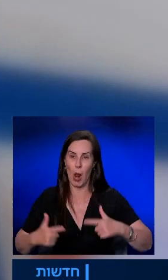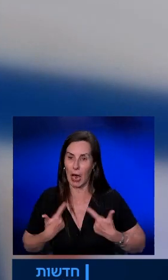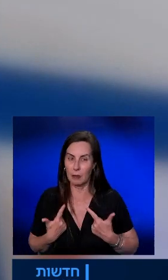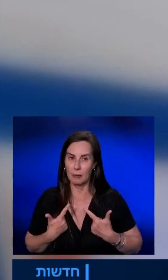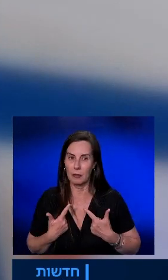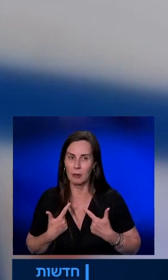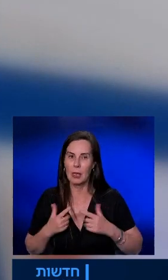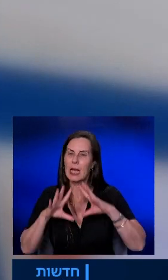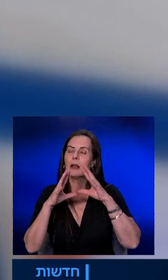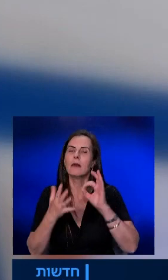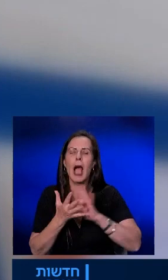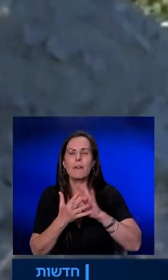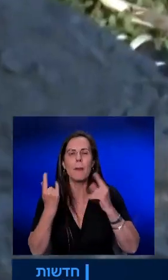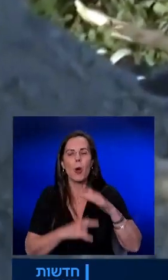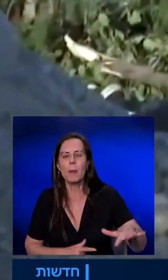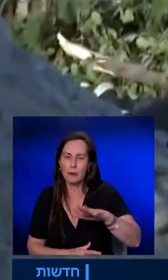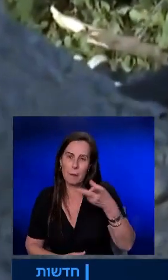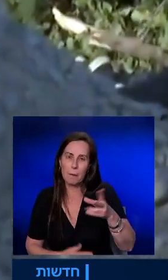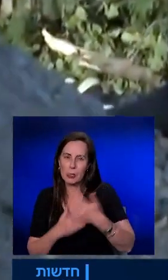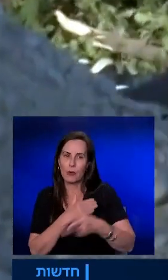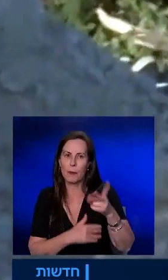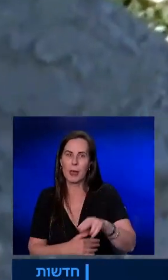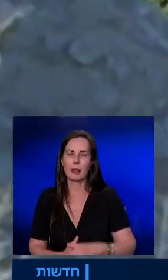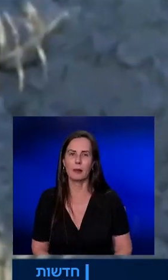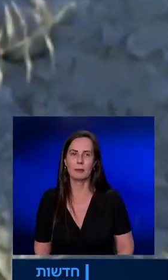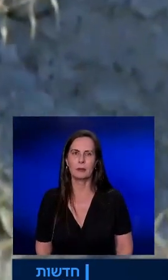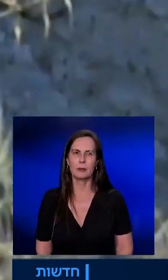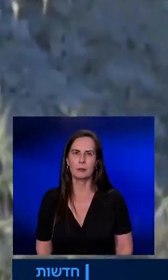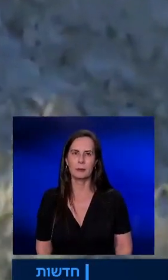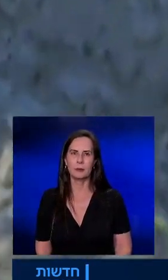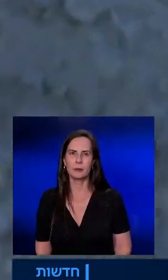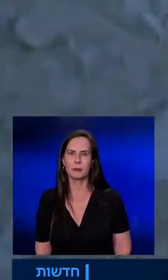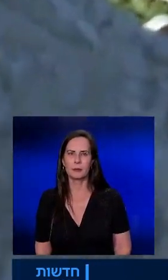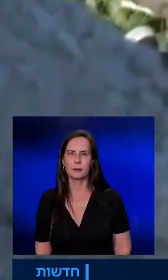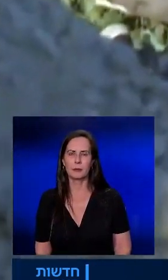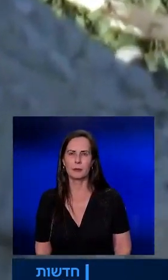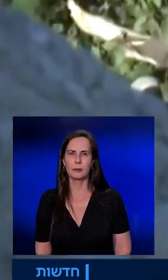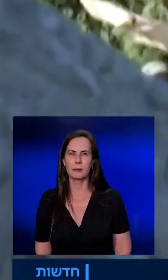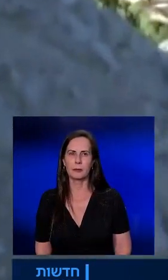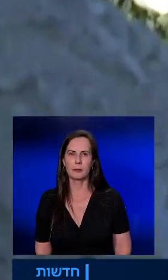הסיקור מהשטח, ובו מצאה את מותה.